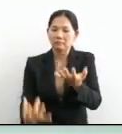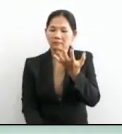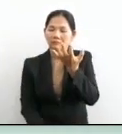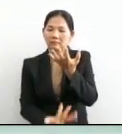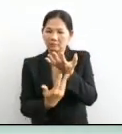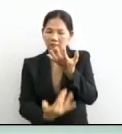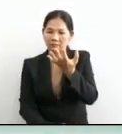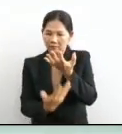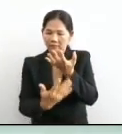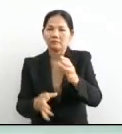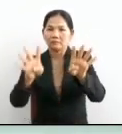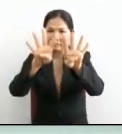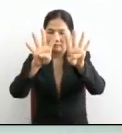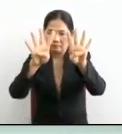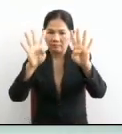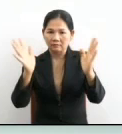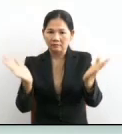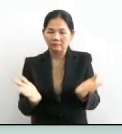lo chồng hỷ